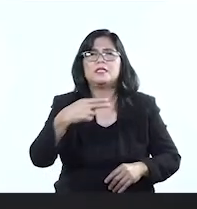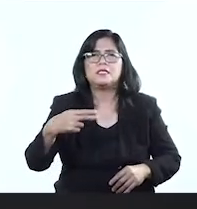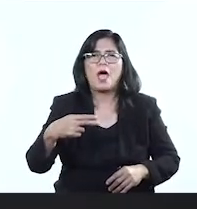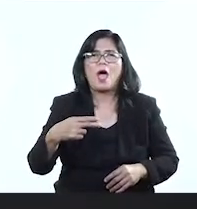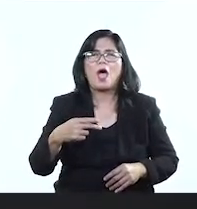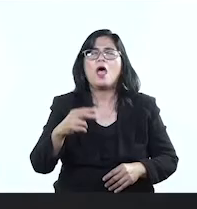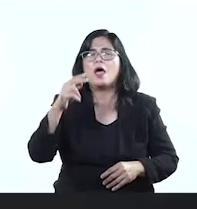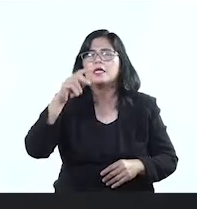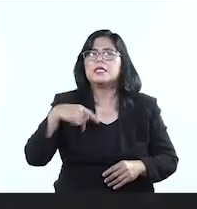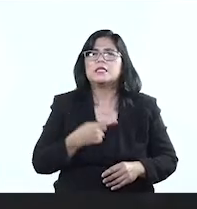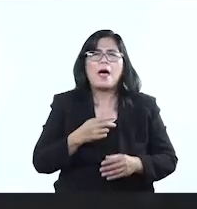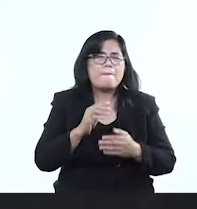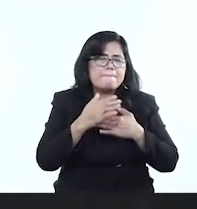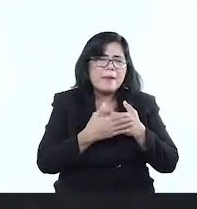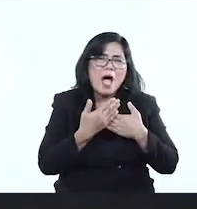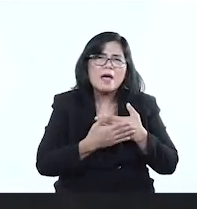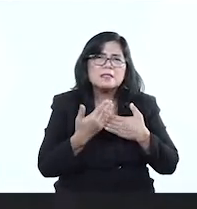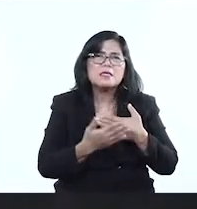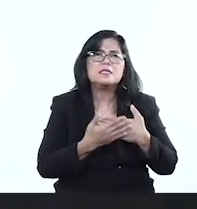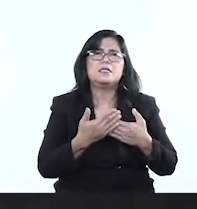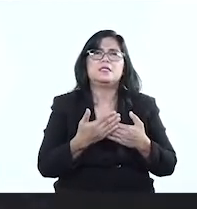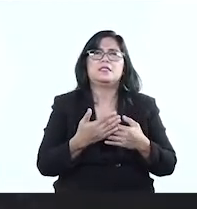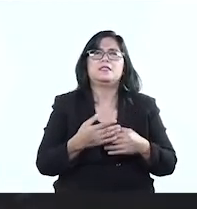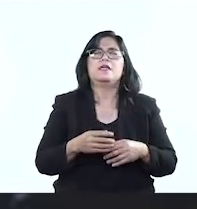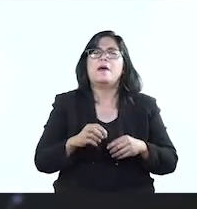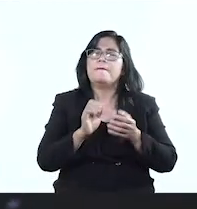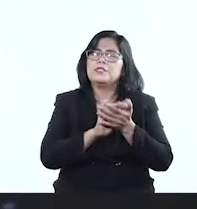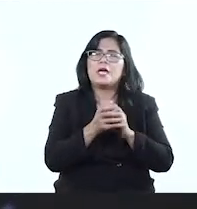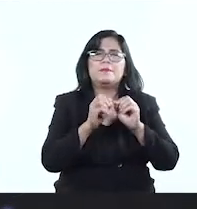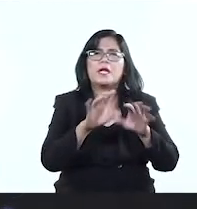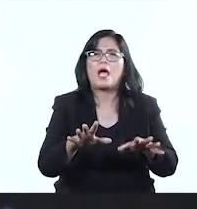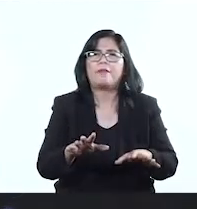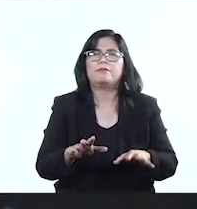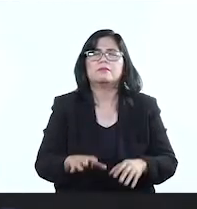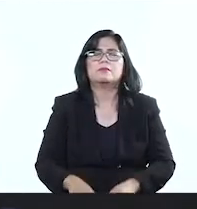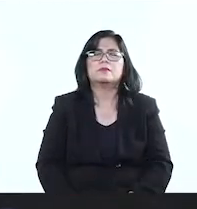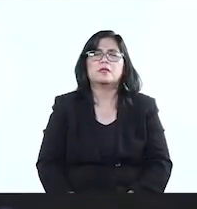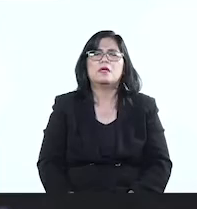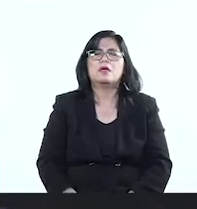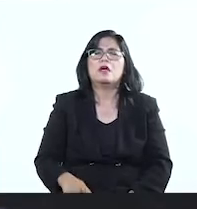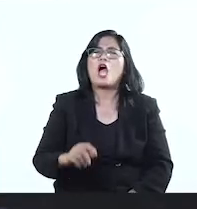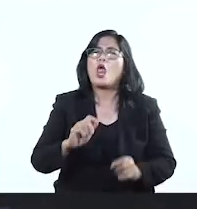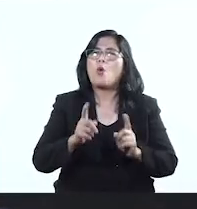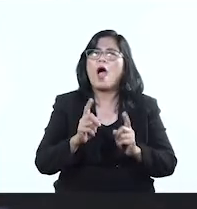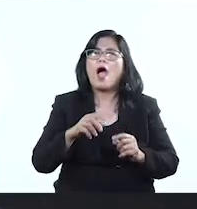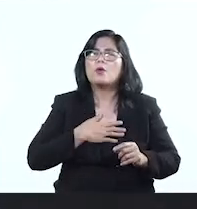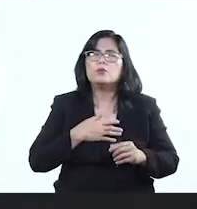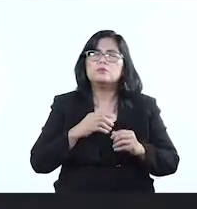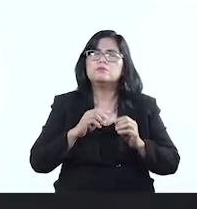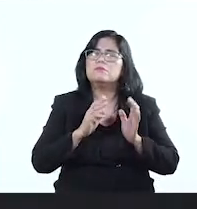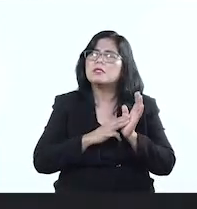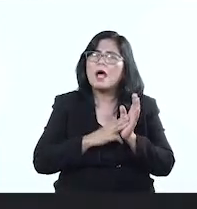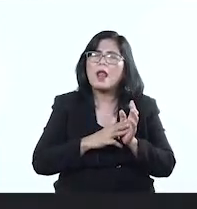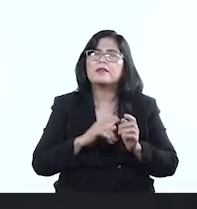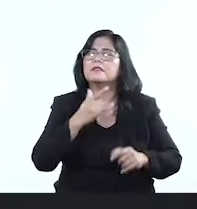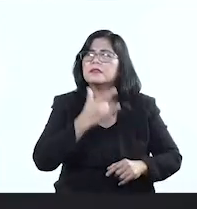Tuhan apapun yg terjadi kalau aku sukses aku lagi susah aku lagi dalam masalah tetap aku harus mengasih aku tak harus